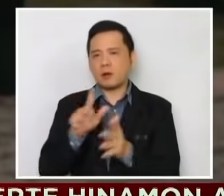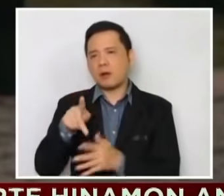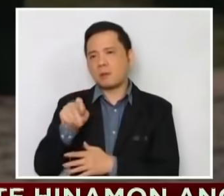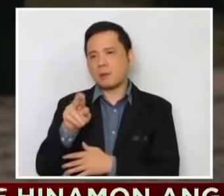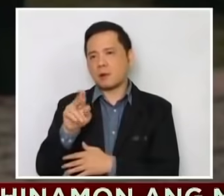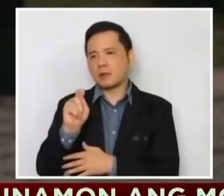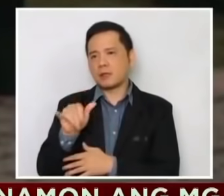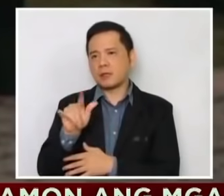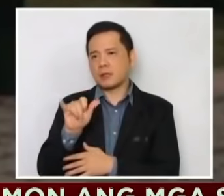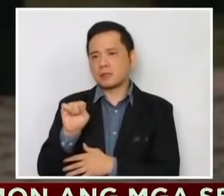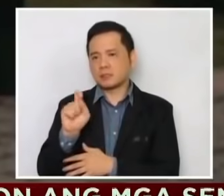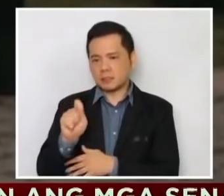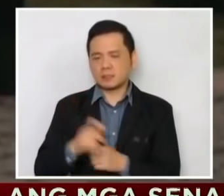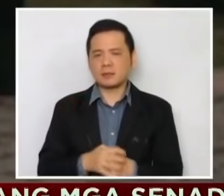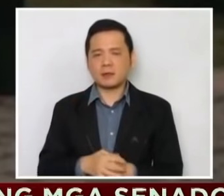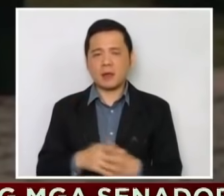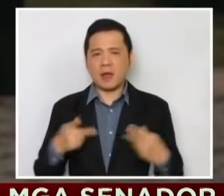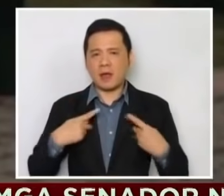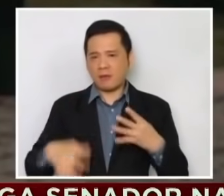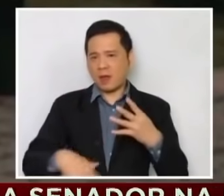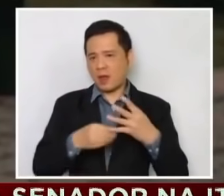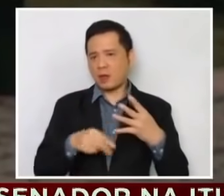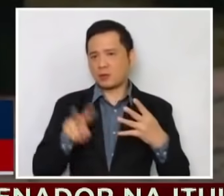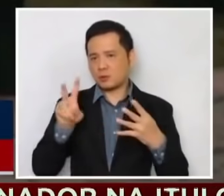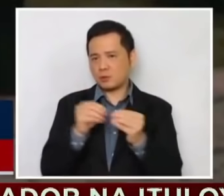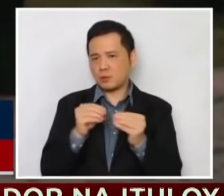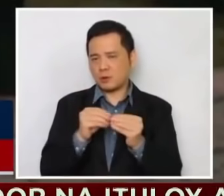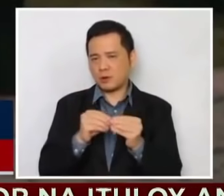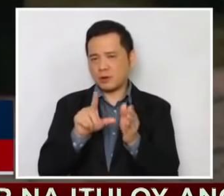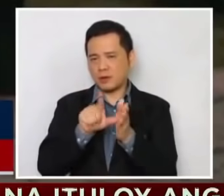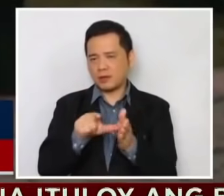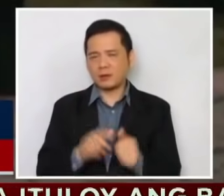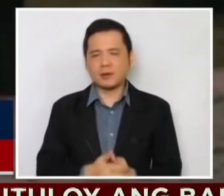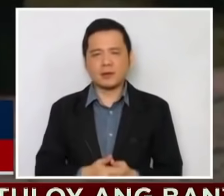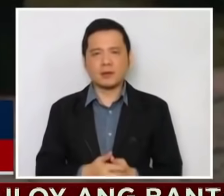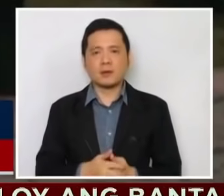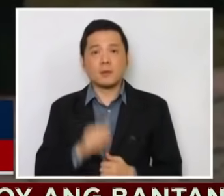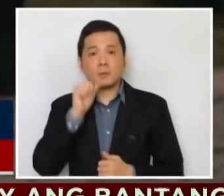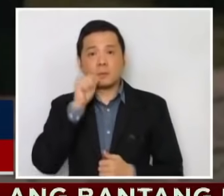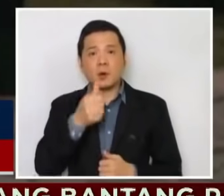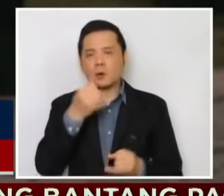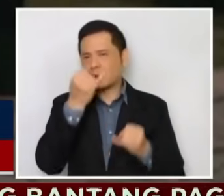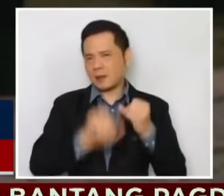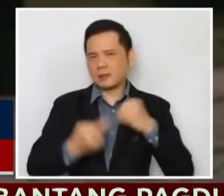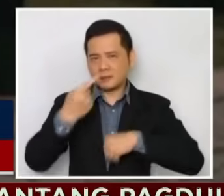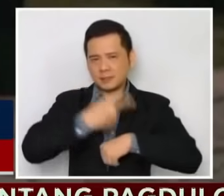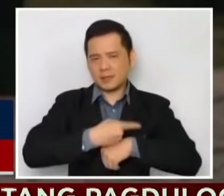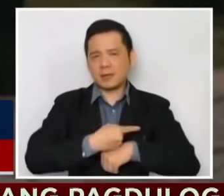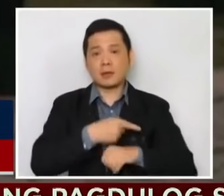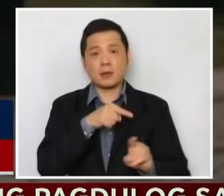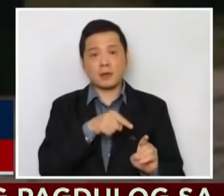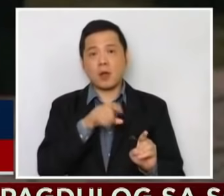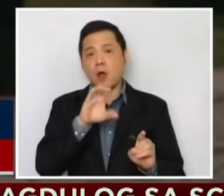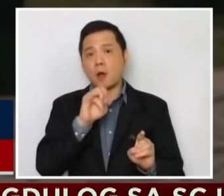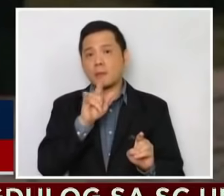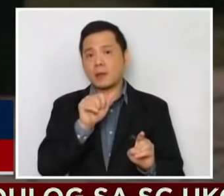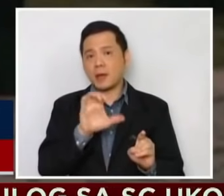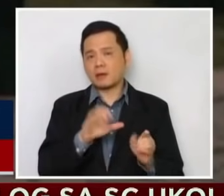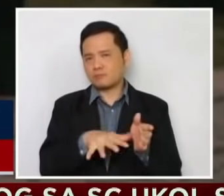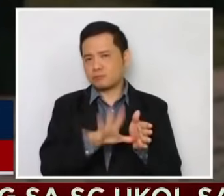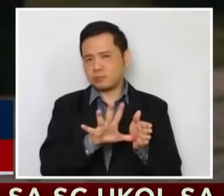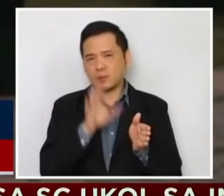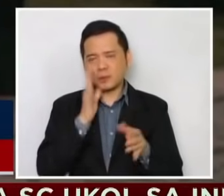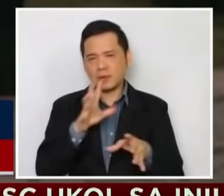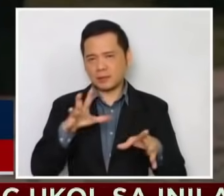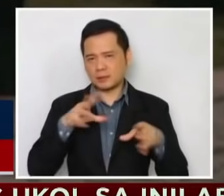may nakahabol pang dalawa. Bernadette, bukas ang huling araw ng pagtanggap ng COMELEC ng mga COC. Kung may mga